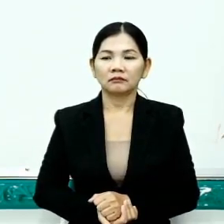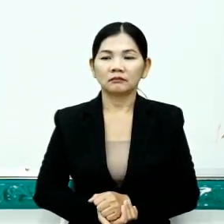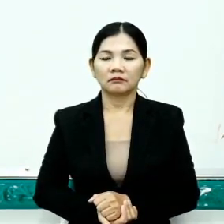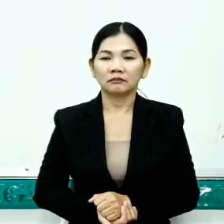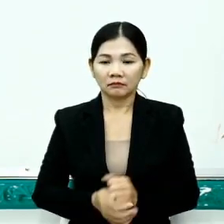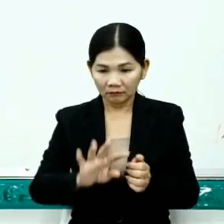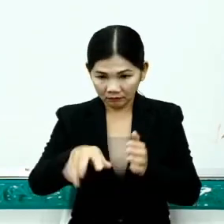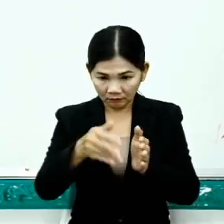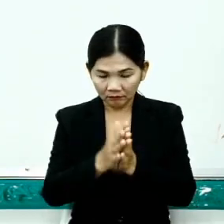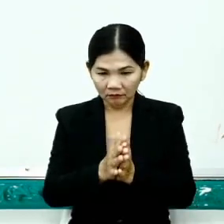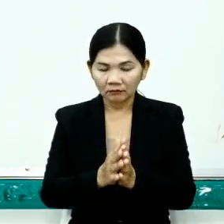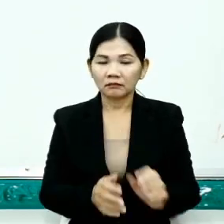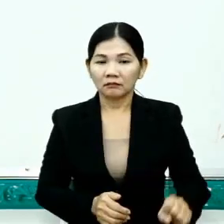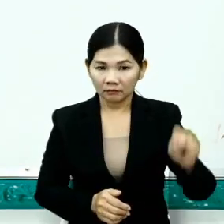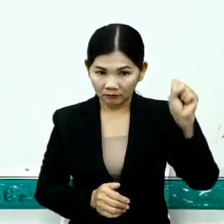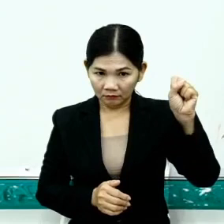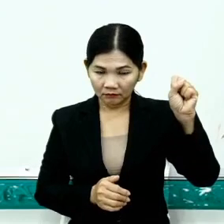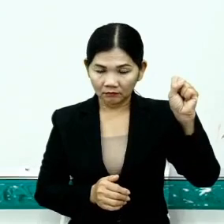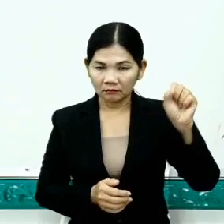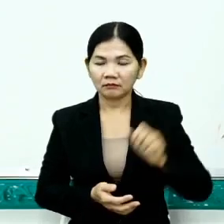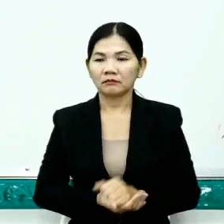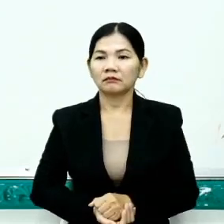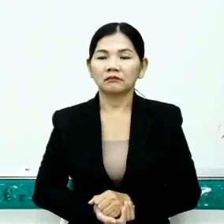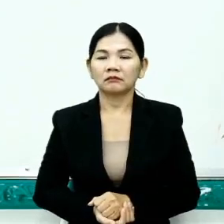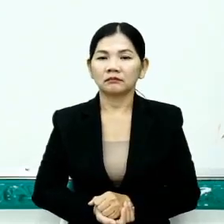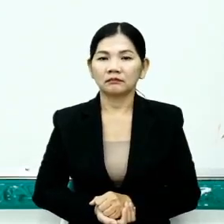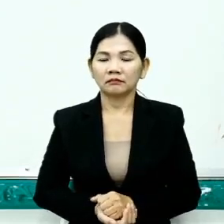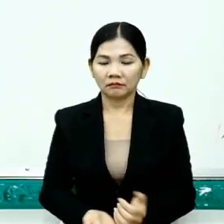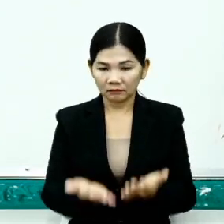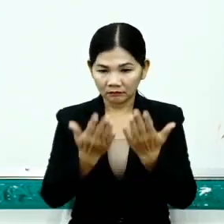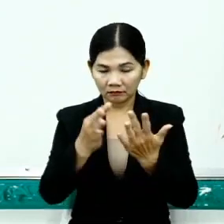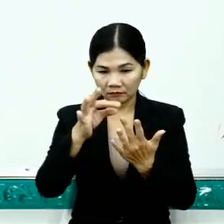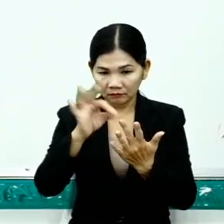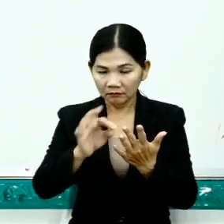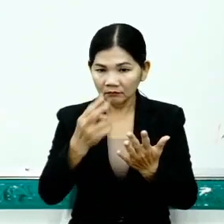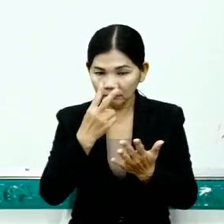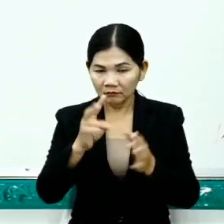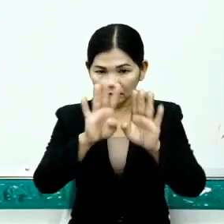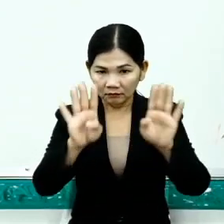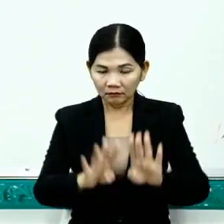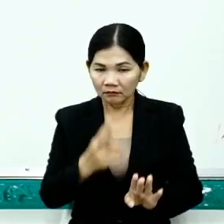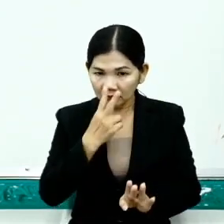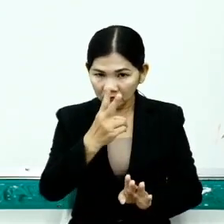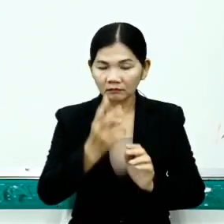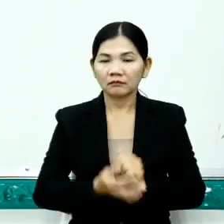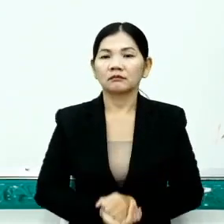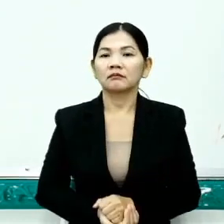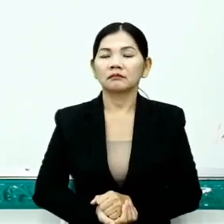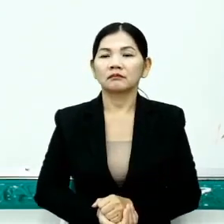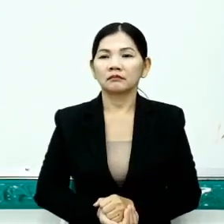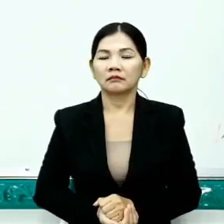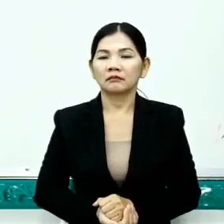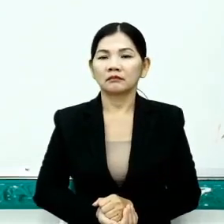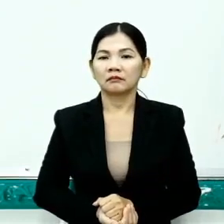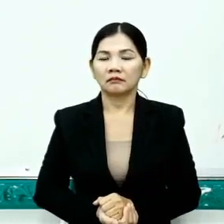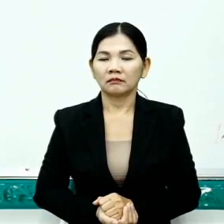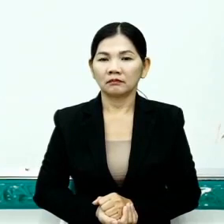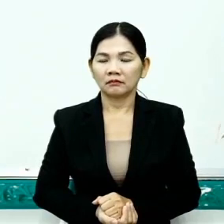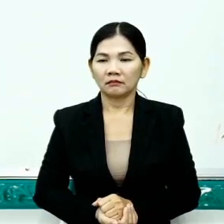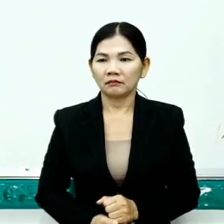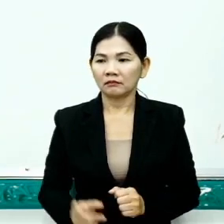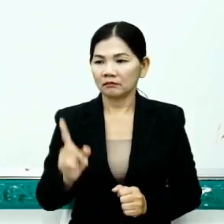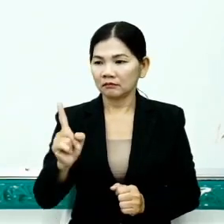អរគុណកូនកូនលើក្តារឈ្នួនចាចាំផ្ទៀងផ្ទាត់ជាមួយអ្នកគ្រូនៅលើក្តារខៀនផែ